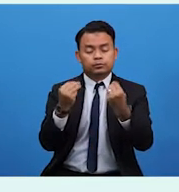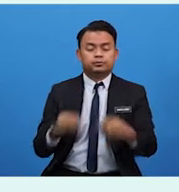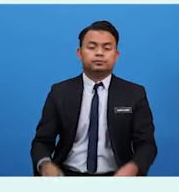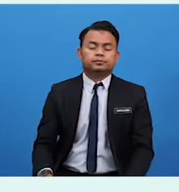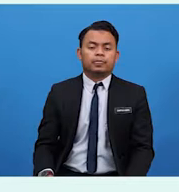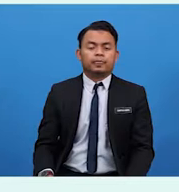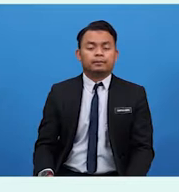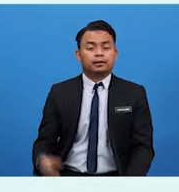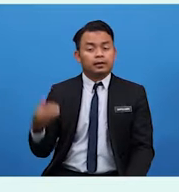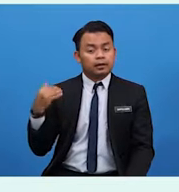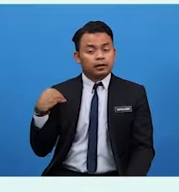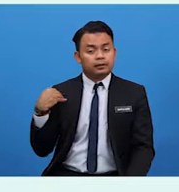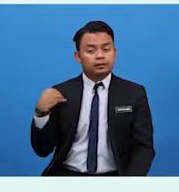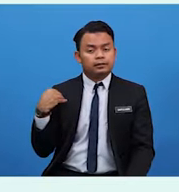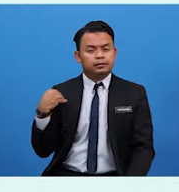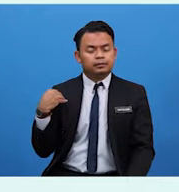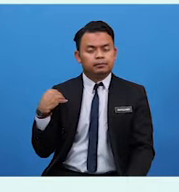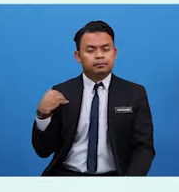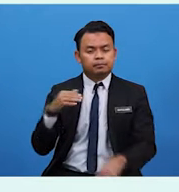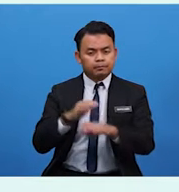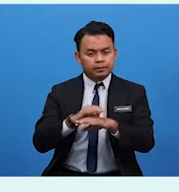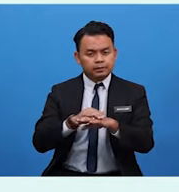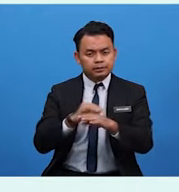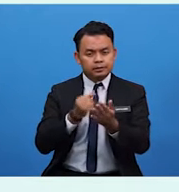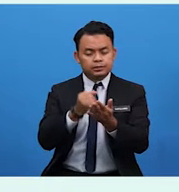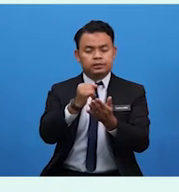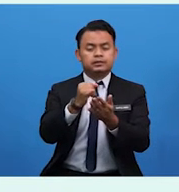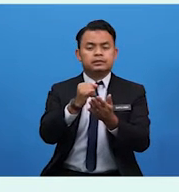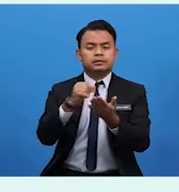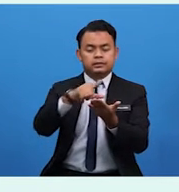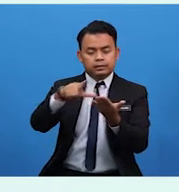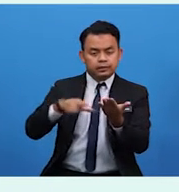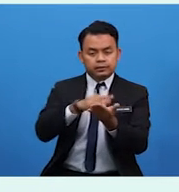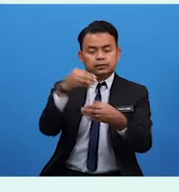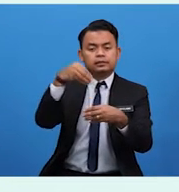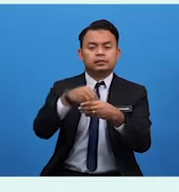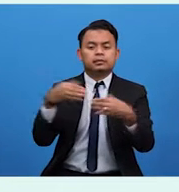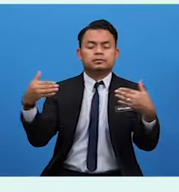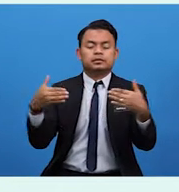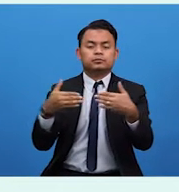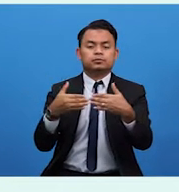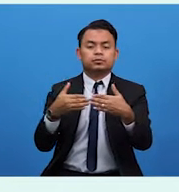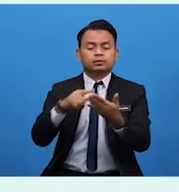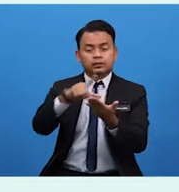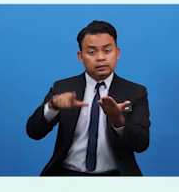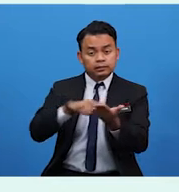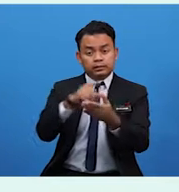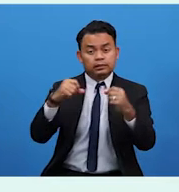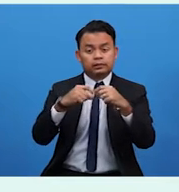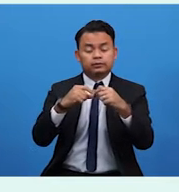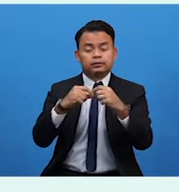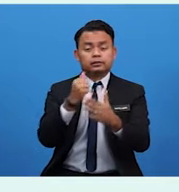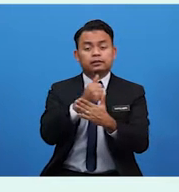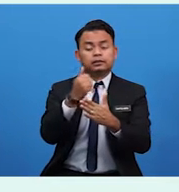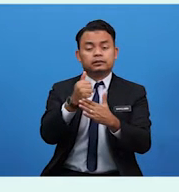Terdapat pelbagai jenis litar dalam penyambungan litar elektrik, antaranya termasuklah litar